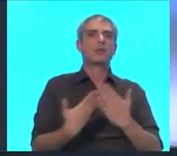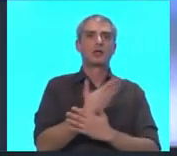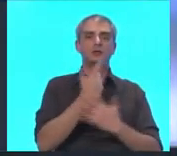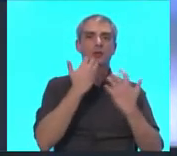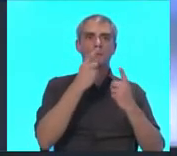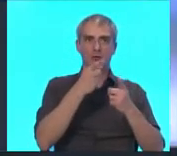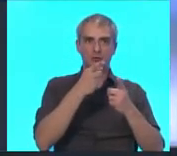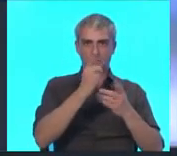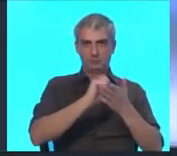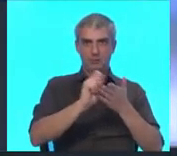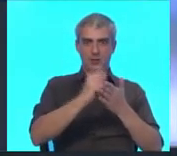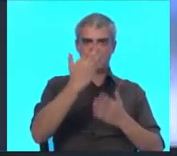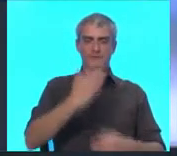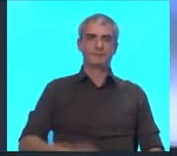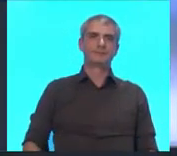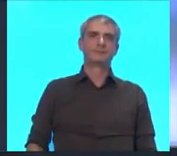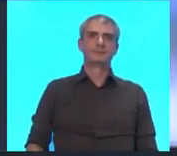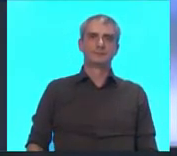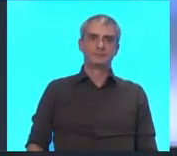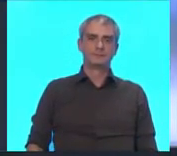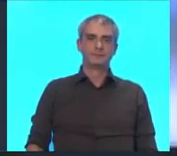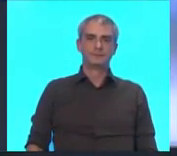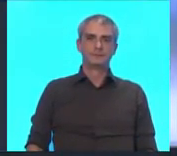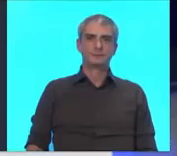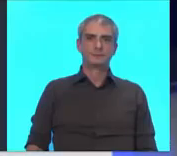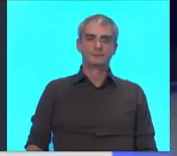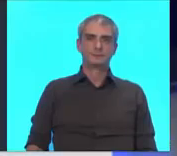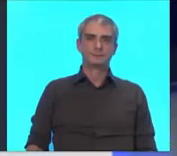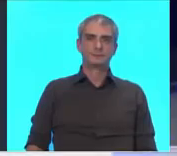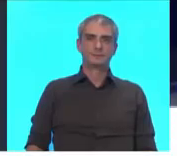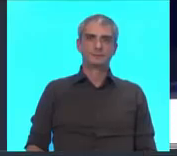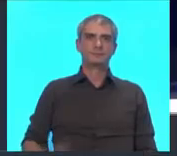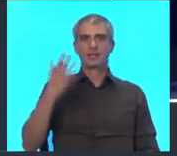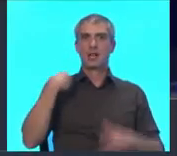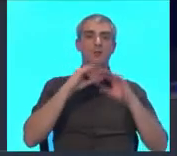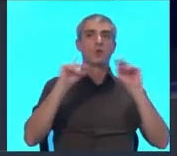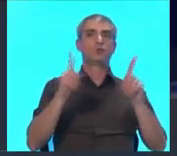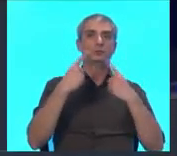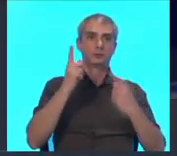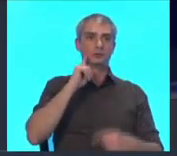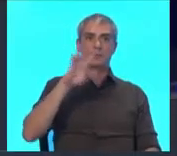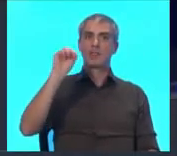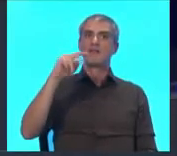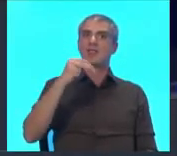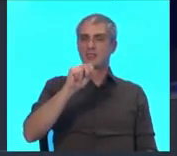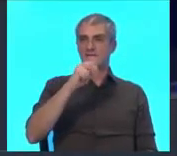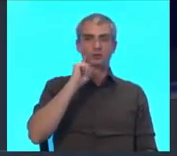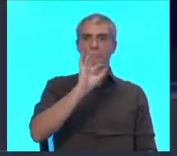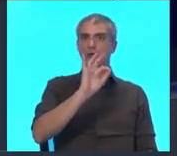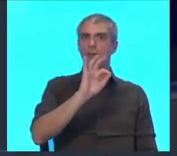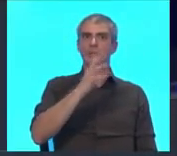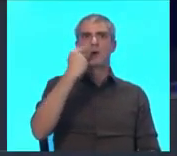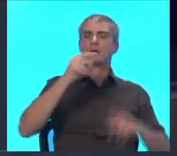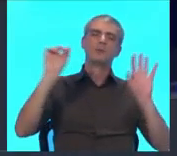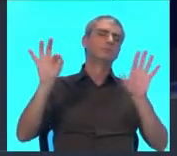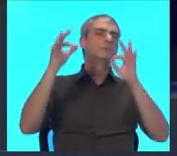הנה הכתבה של כתבנו לענייני חינוך, לירן חוג'יינו. היה לי מורה למוזיקה, מנחם נבנויז קראו לו, שם נצח